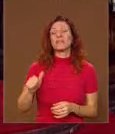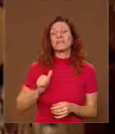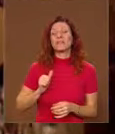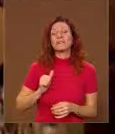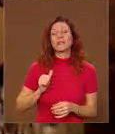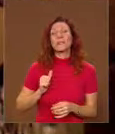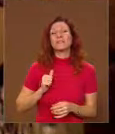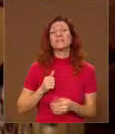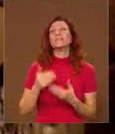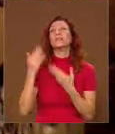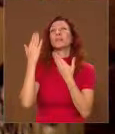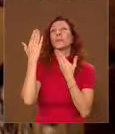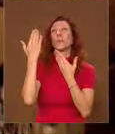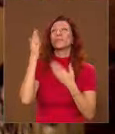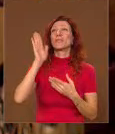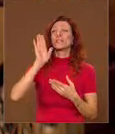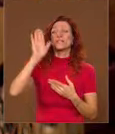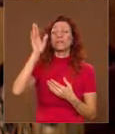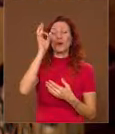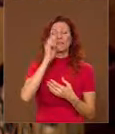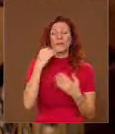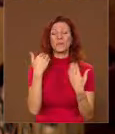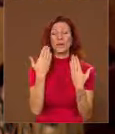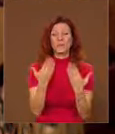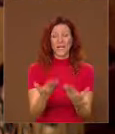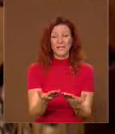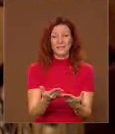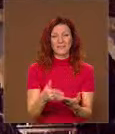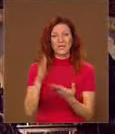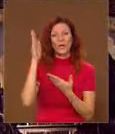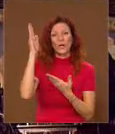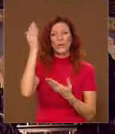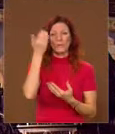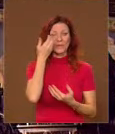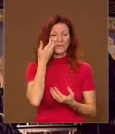Боже, Твое благодати, Господи Боги.